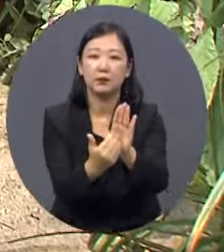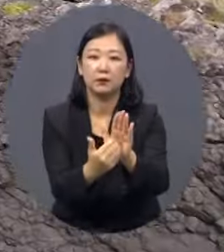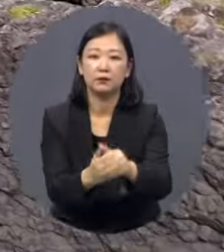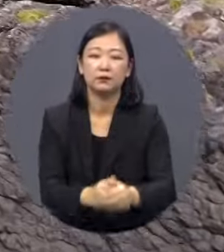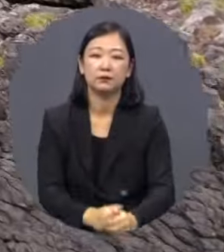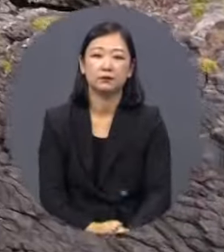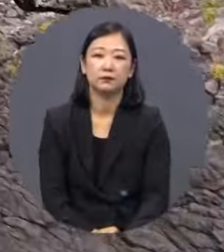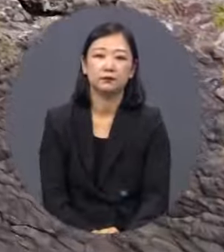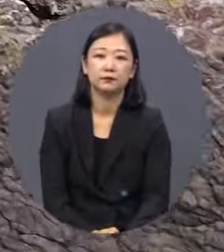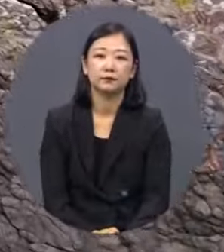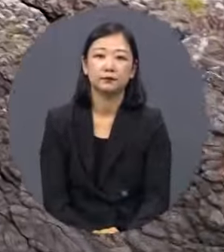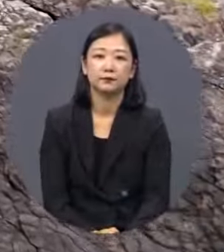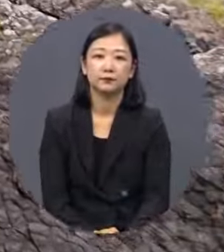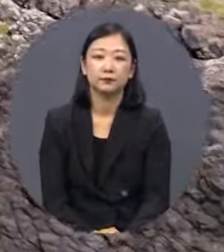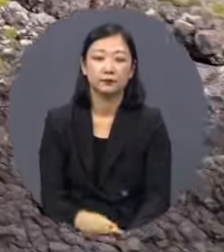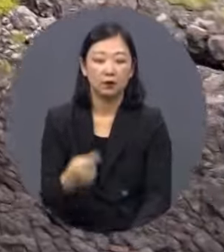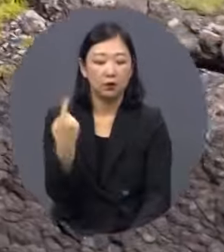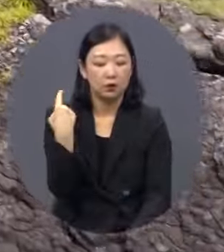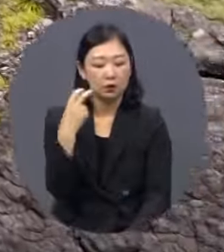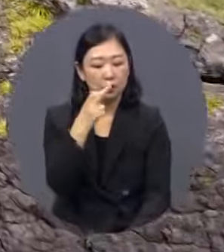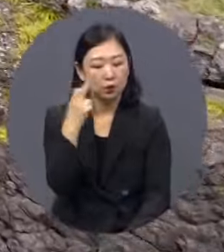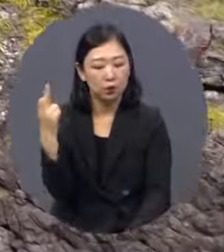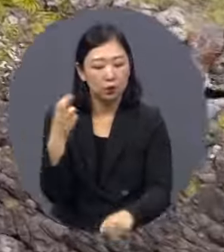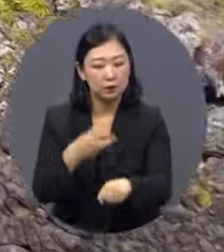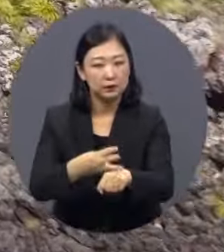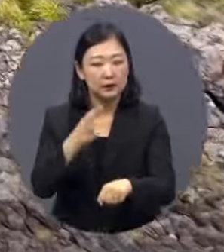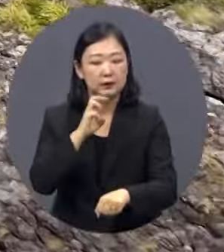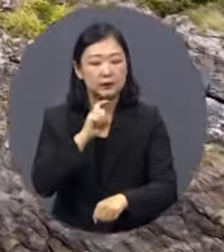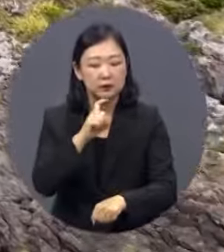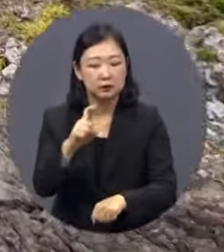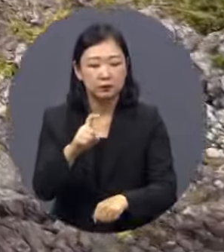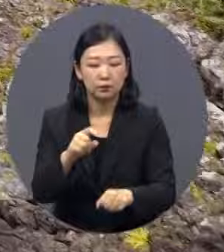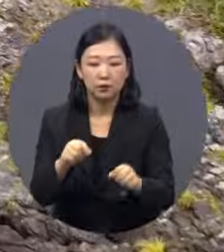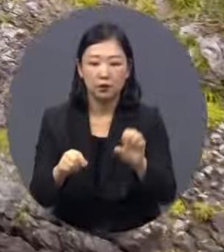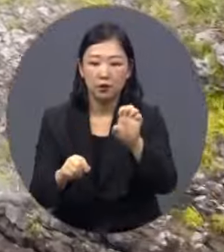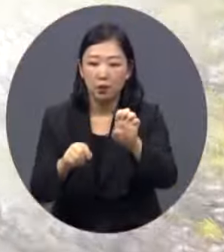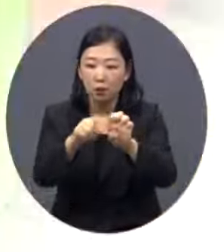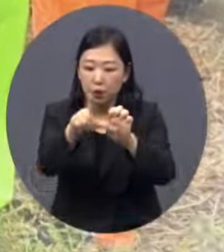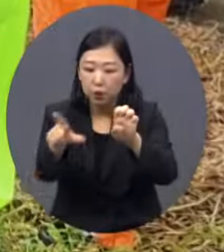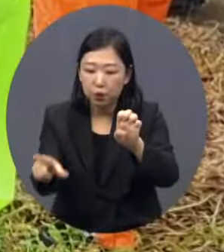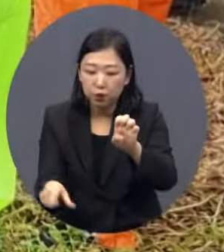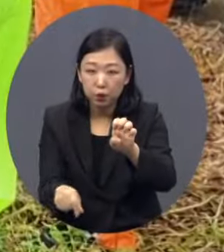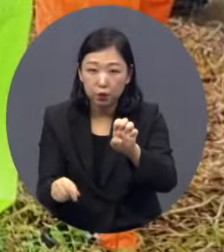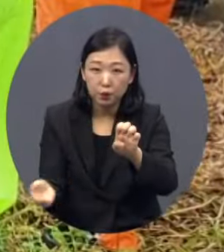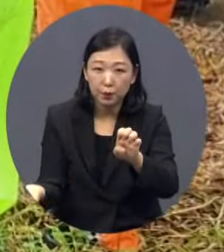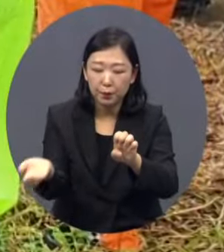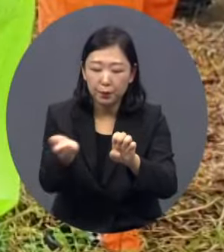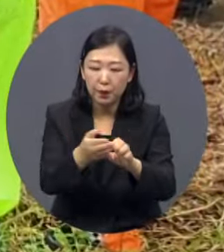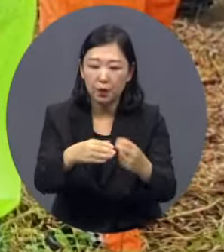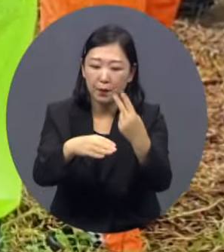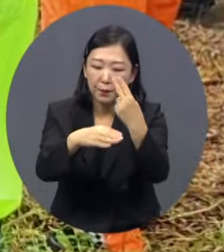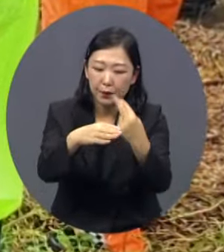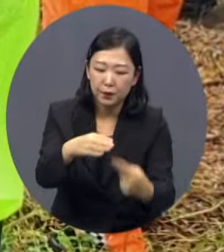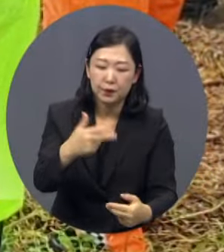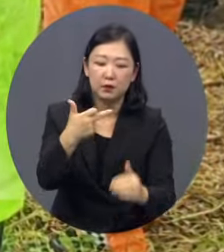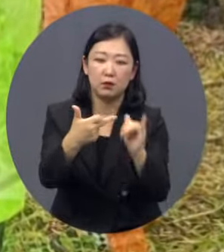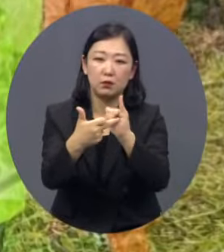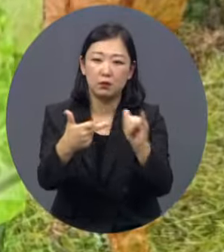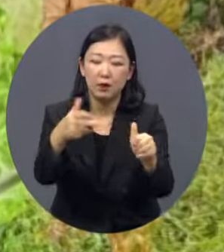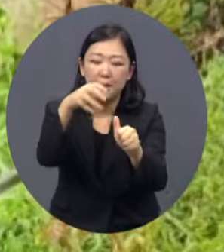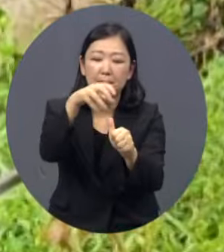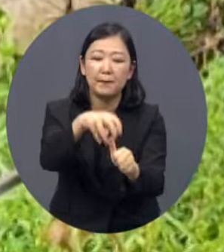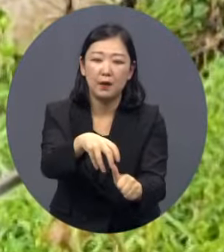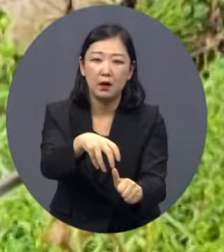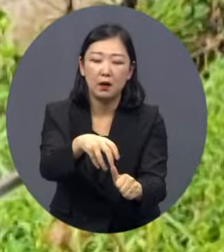겁니다. 어제 오후 3시 10분쯤 서귀포시 월평동 월평포구에서 스킨 스쿠버 등 17명이